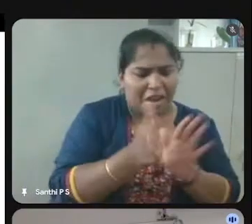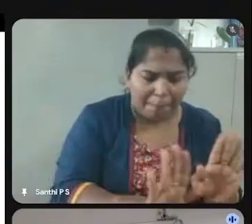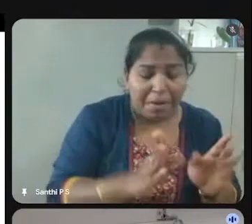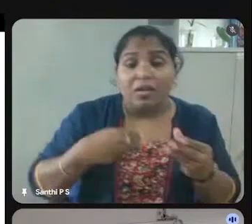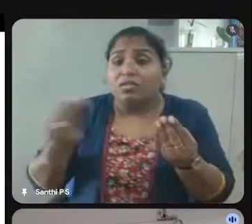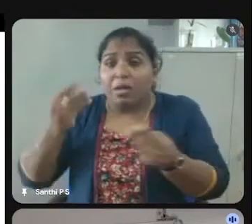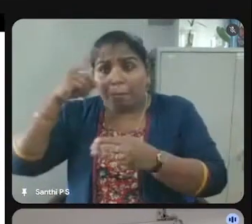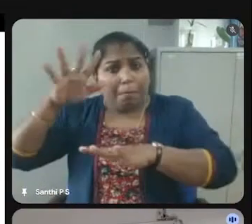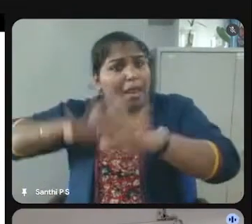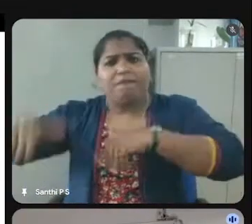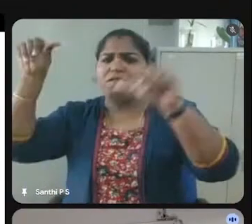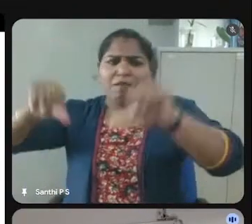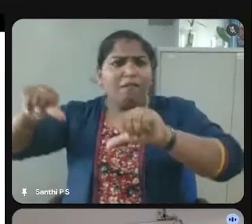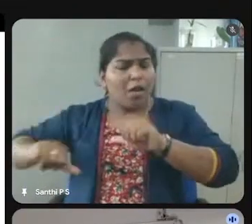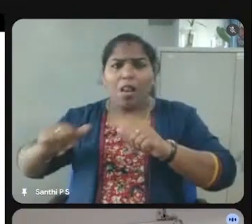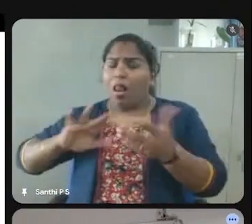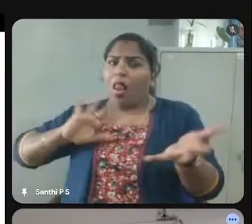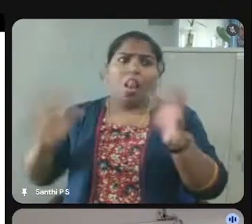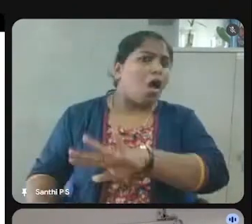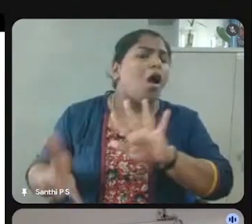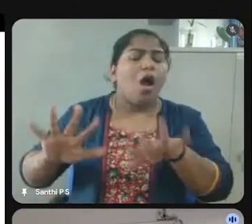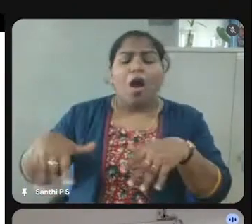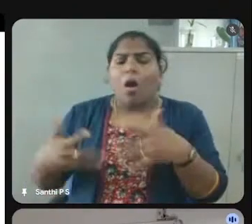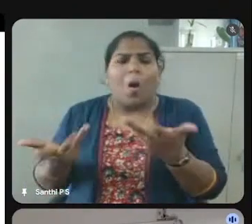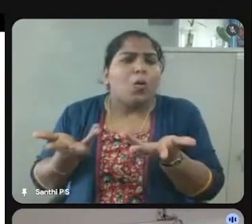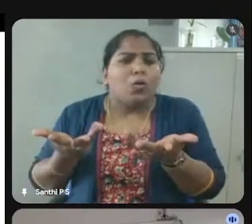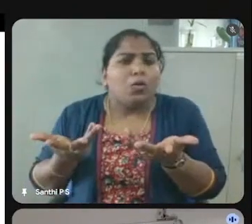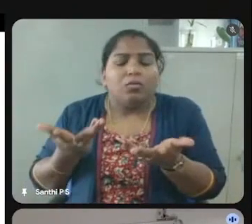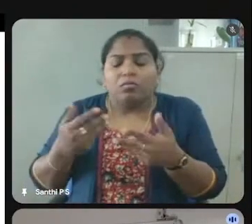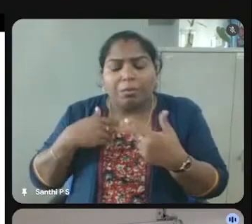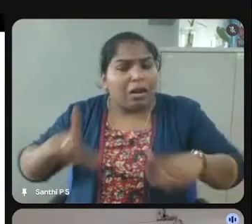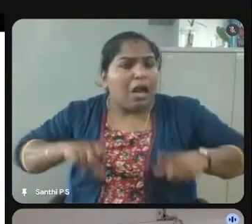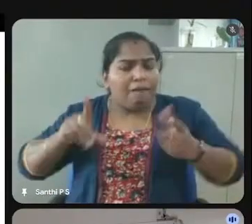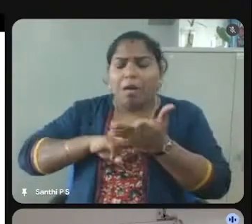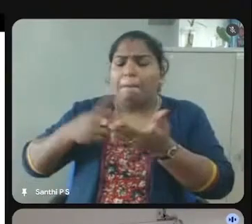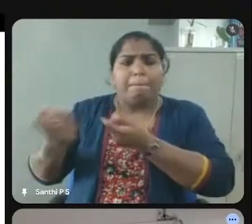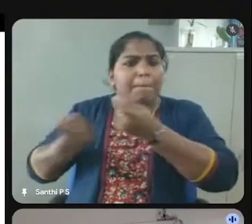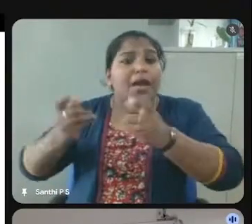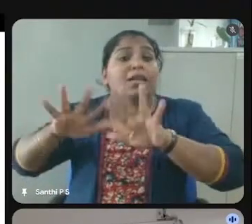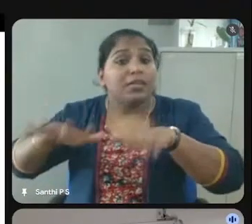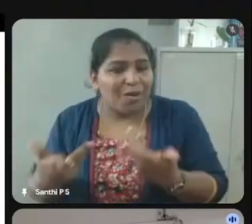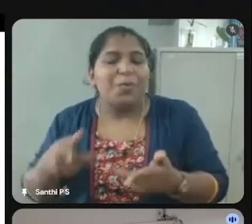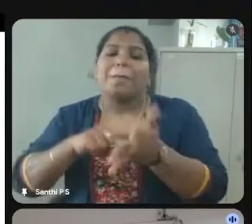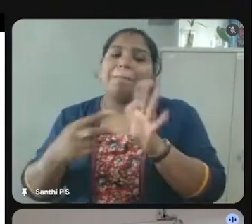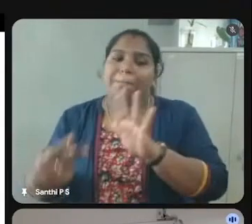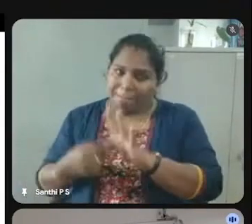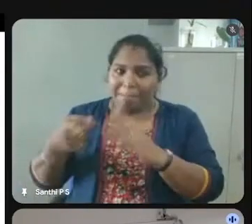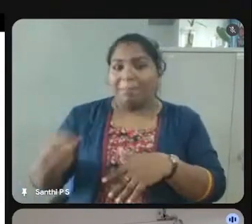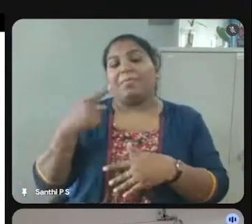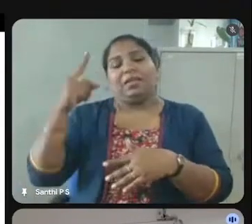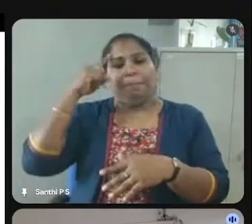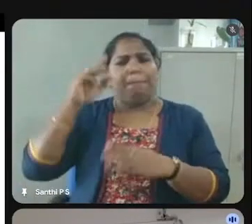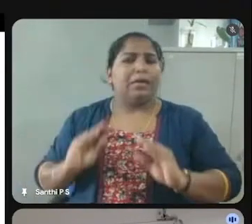ചിലത് നമ്മൾ വിചാരിക്കാത്ത രീതിയിൽ നമ്മുടെ കയ്യിൽ നിന്ന് പോയി പോകുന്നു. അപ്പം ഇതിനെയൊക്കെ നമ്മൾ എങ്ങനെ നേരിടുന്നു എന്നുള്ളത് നമ്മുടെ മാനസികമായ